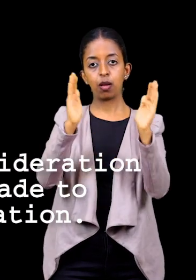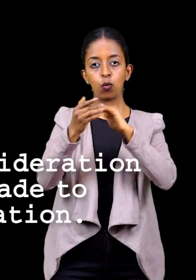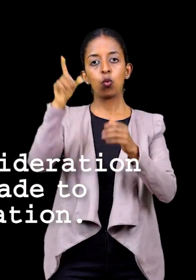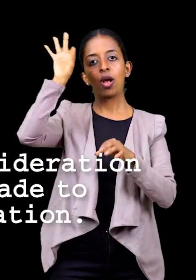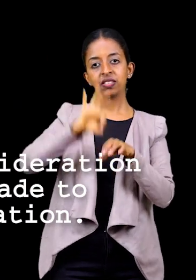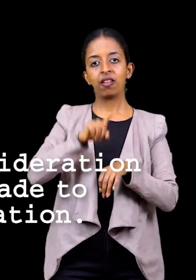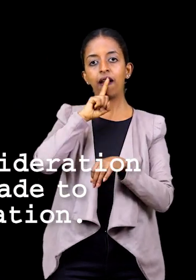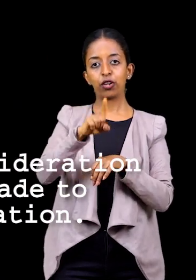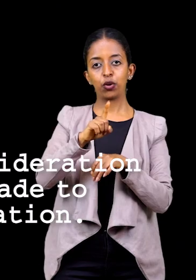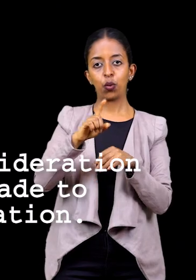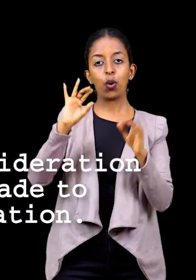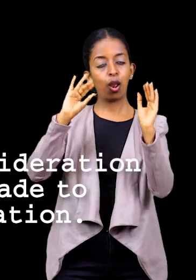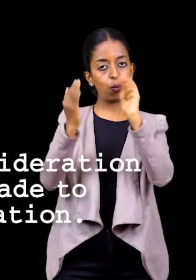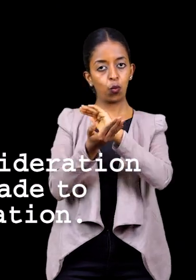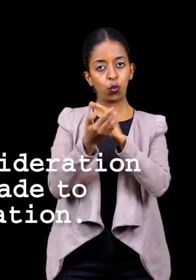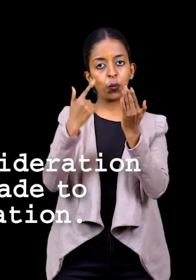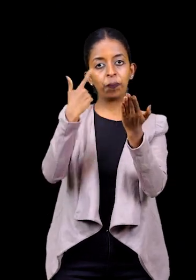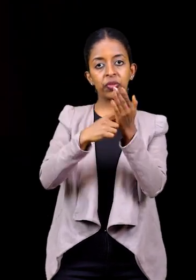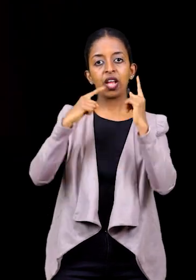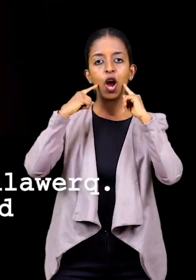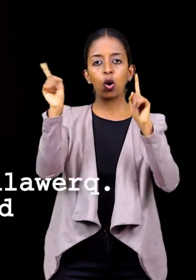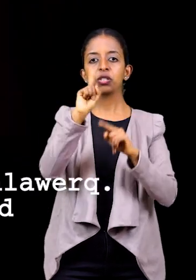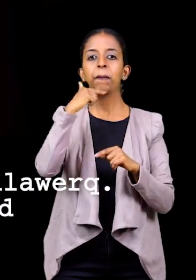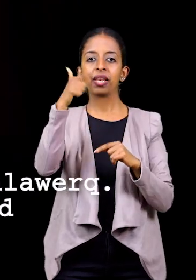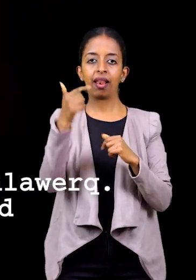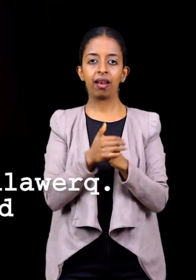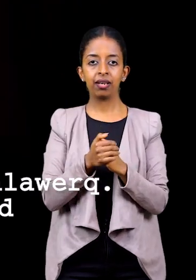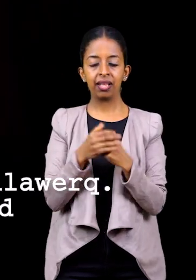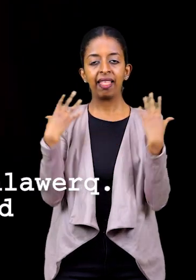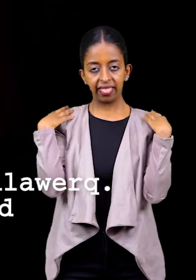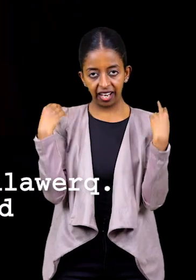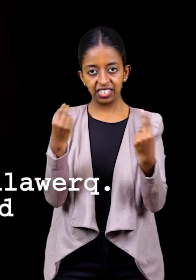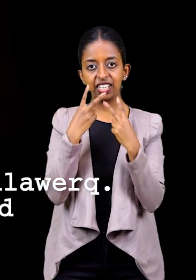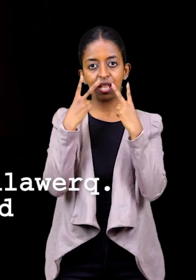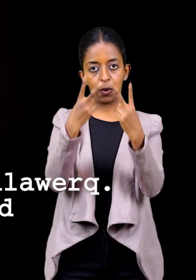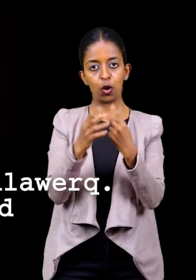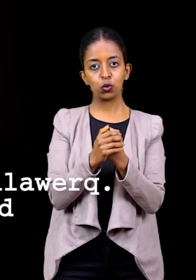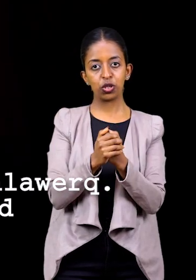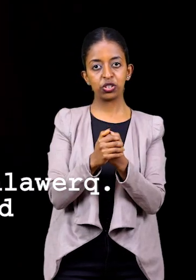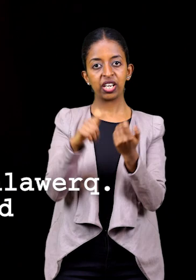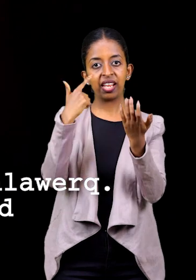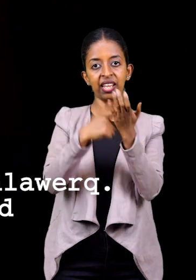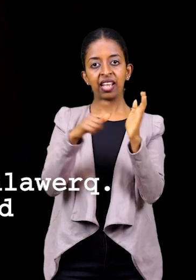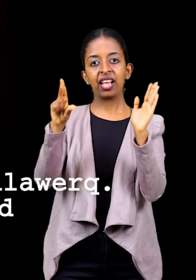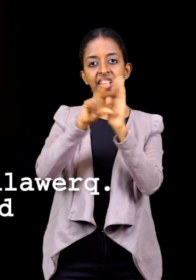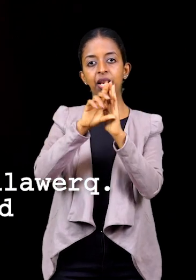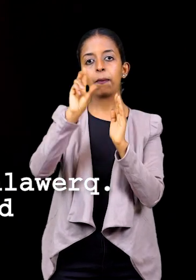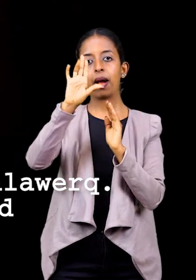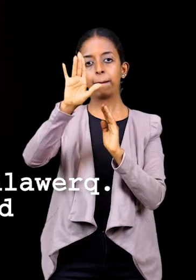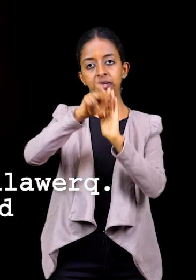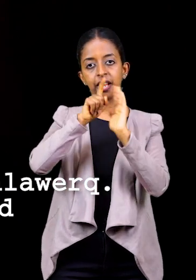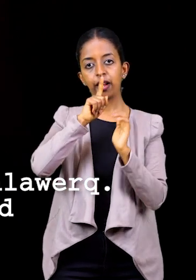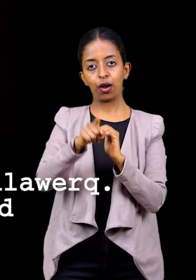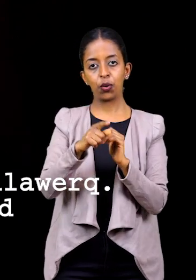raawwatamummaa isaa barbaachisaadha. Harka fuunee daawwattoota keenya. Kun seera daqiiqaa